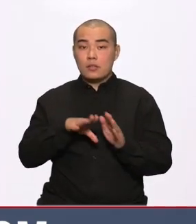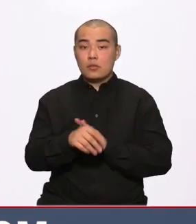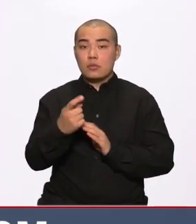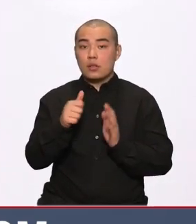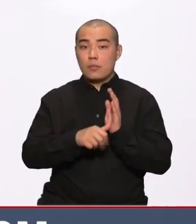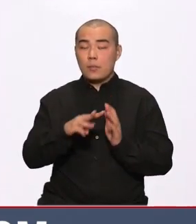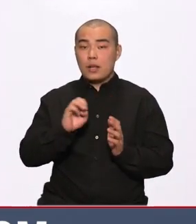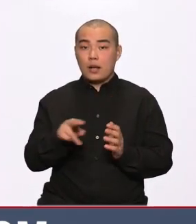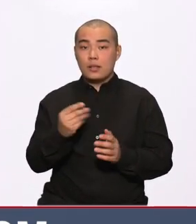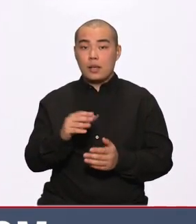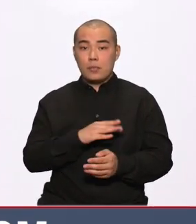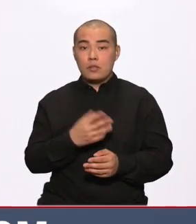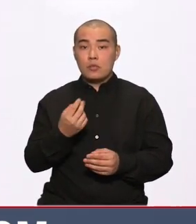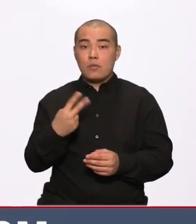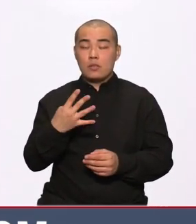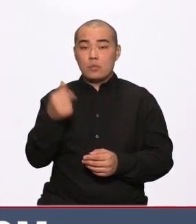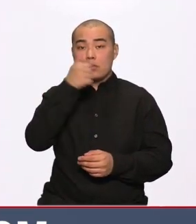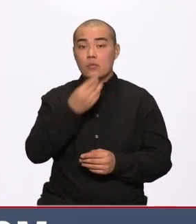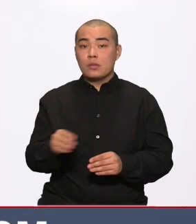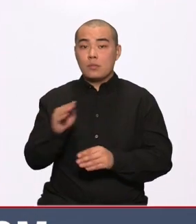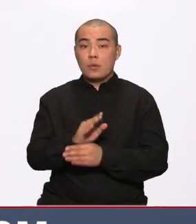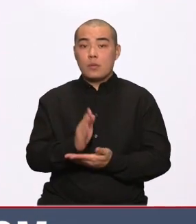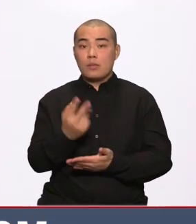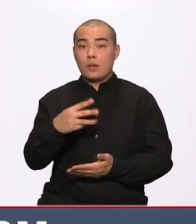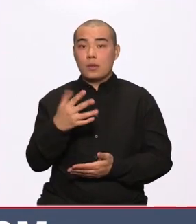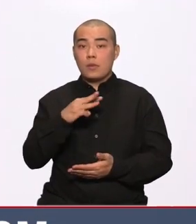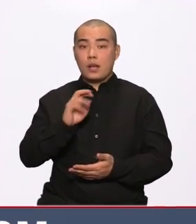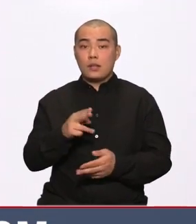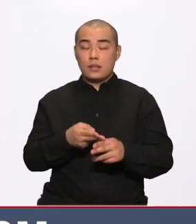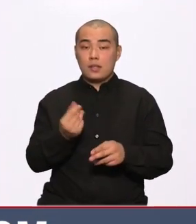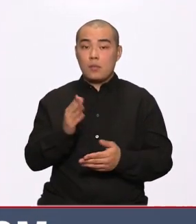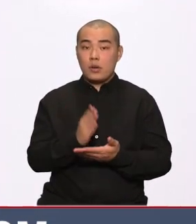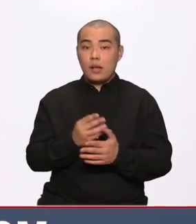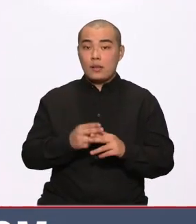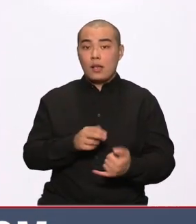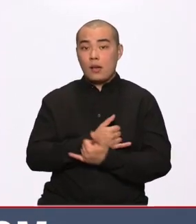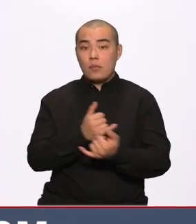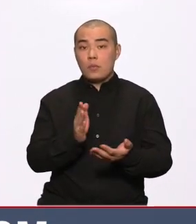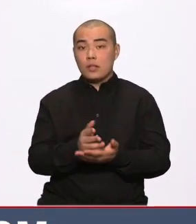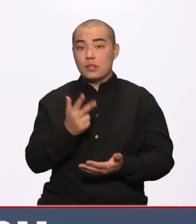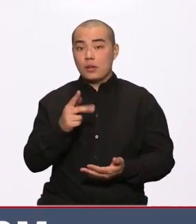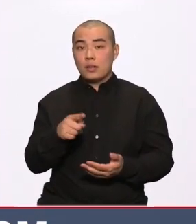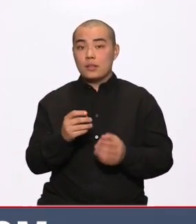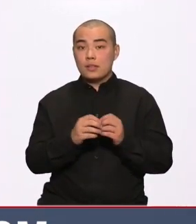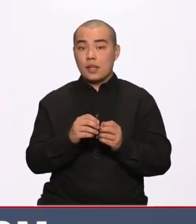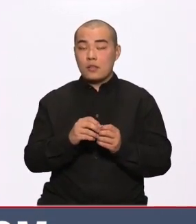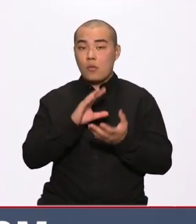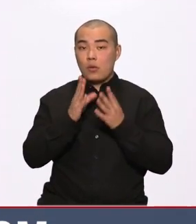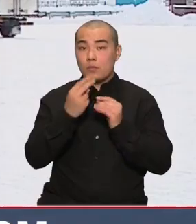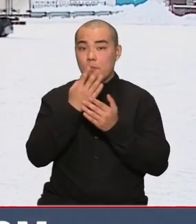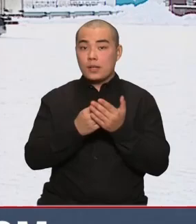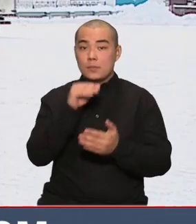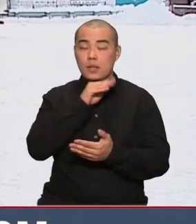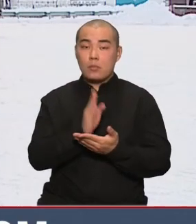В 2024 году дополнительно выделяем 25 миллиардов тенге. Это позволит обеспечить жильем около 3,1 тысячи